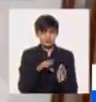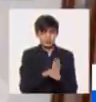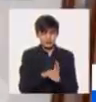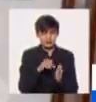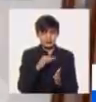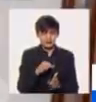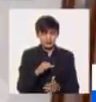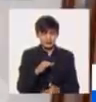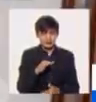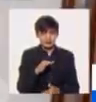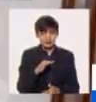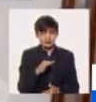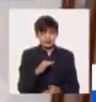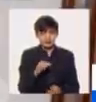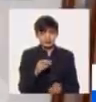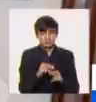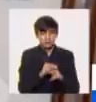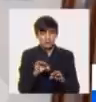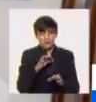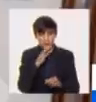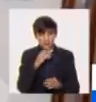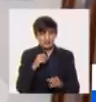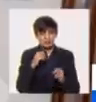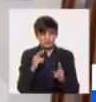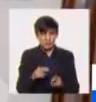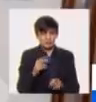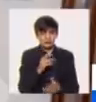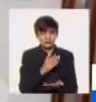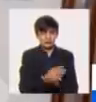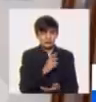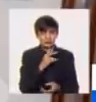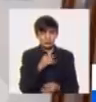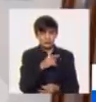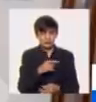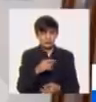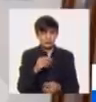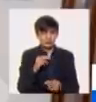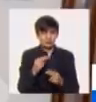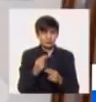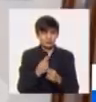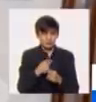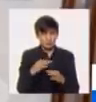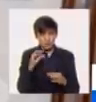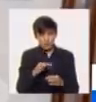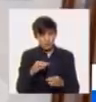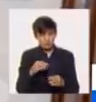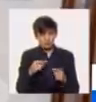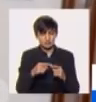де қажетті уақытта қолдаушы терапия ретінде, бірақ ол негізгі ем ретінде қарастырылмайды.